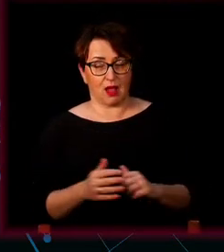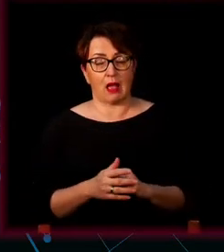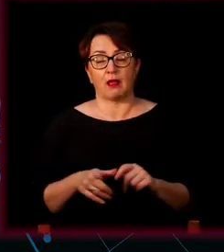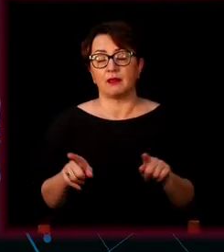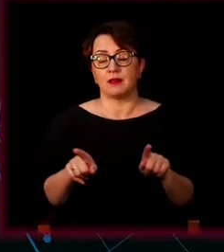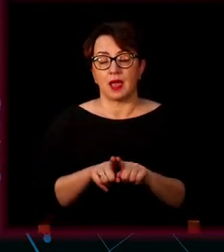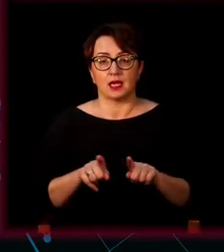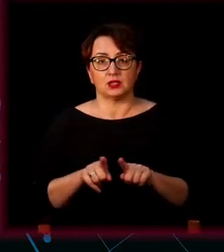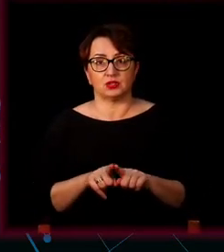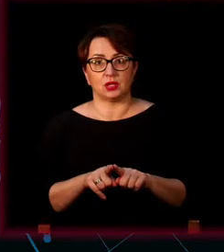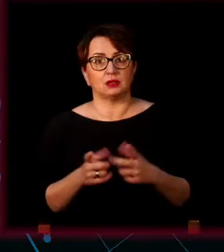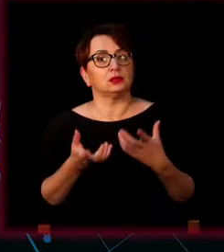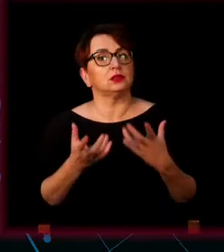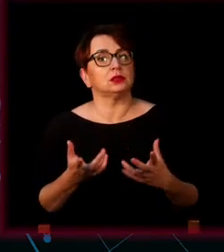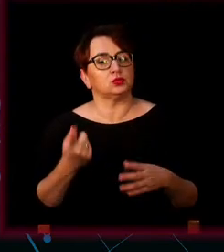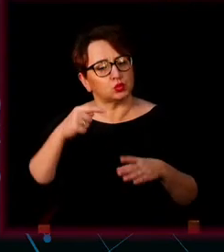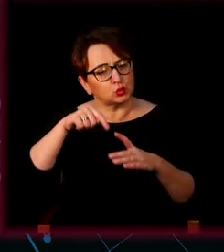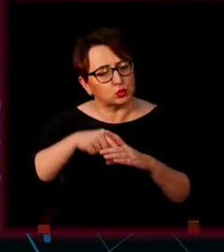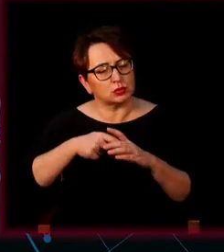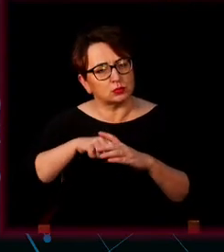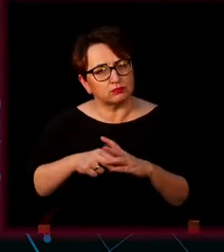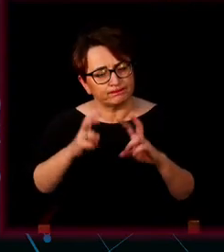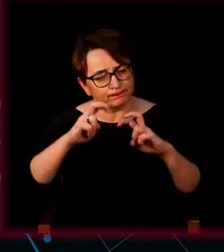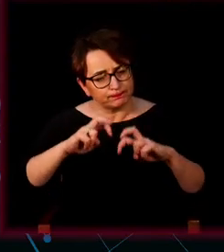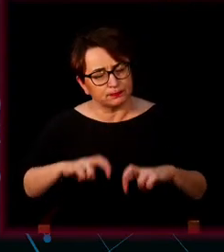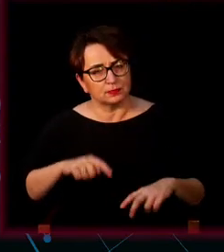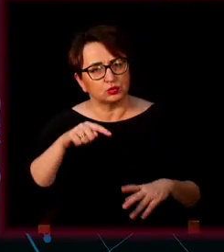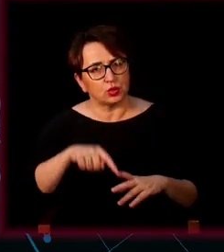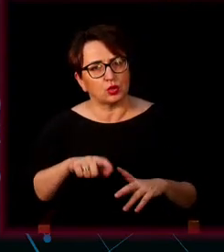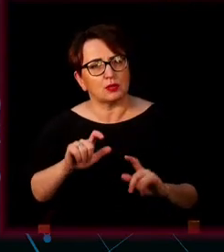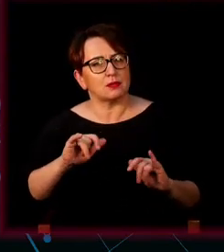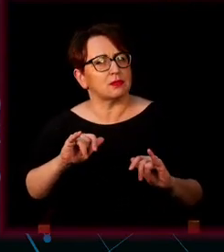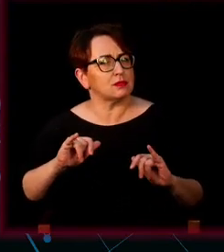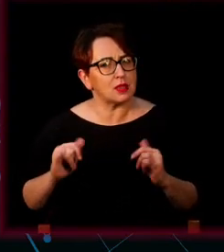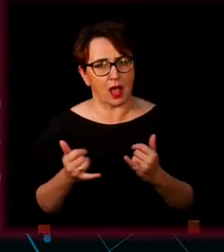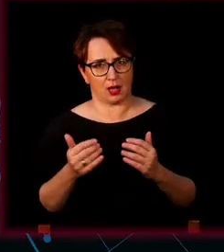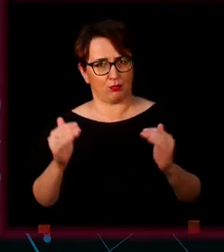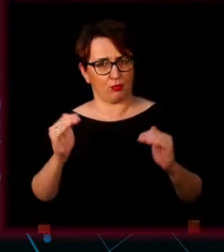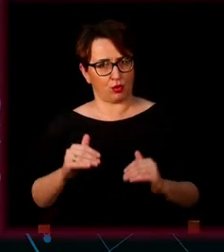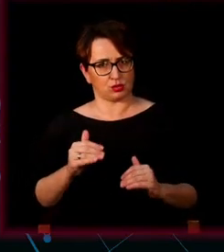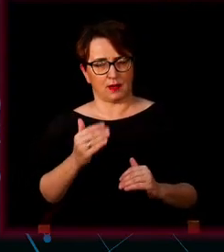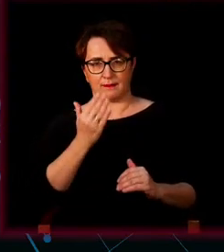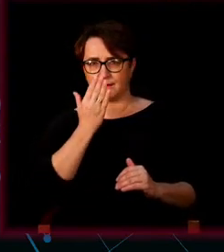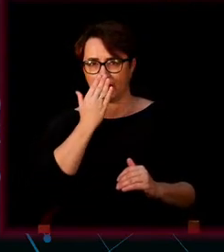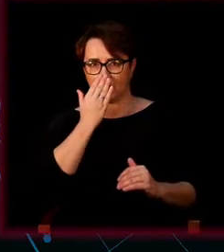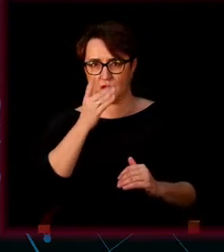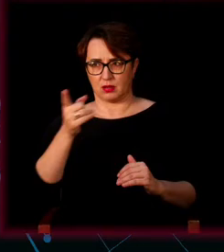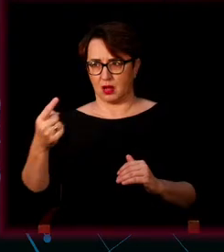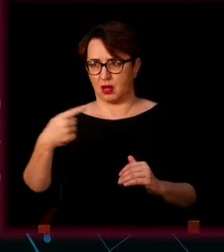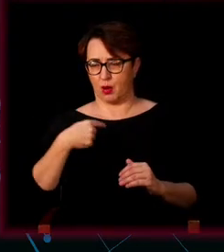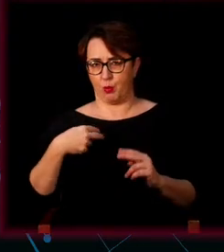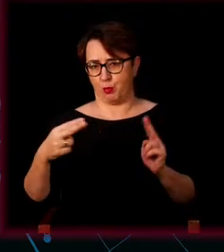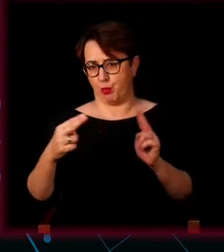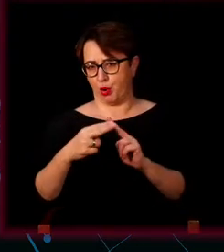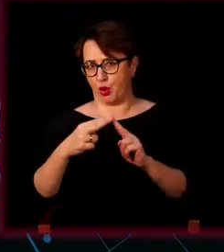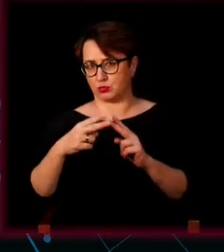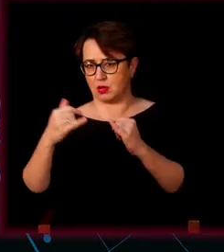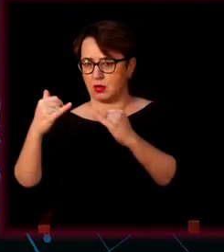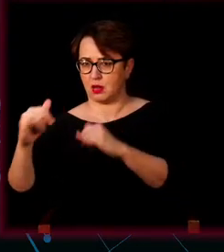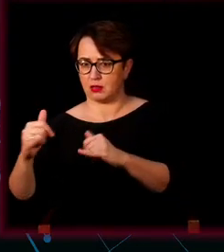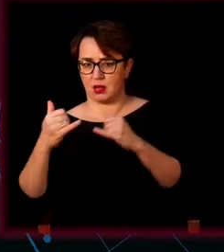wszystkim chęcią zgłębienia tego, jak może wyglądać porozumienie pomiędzy bardzo